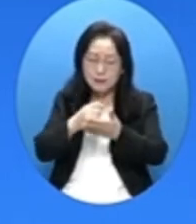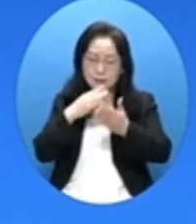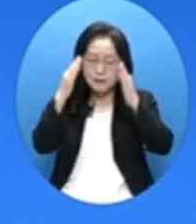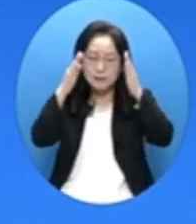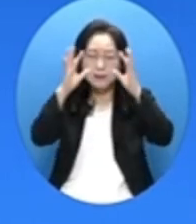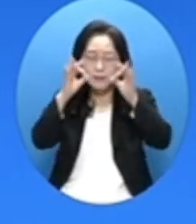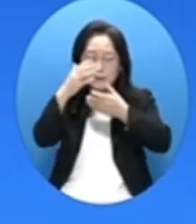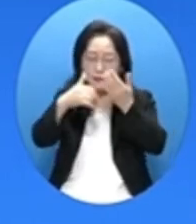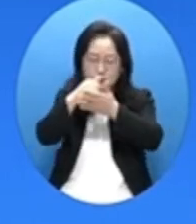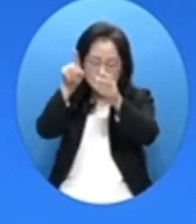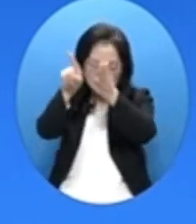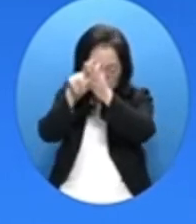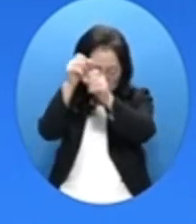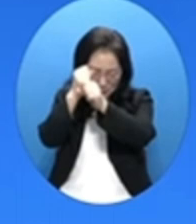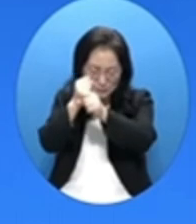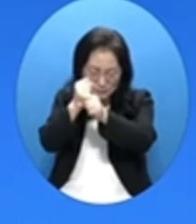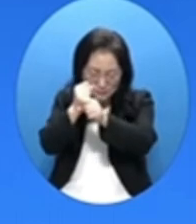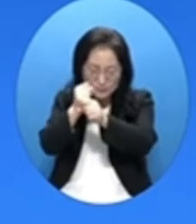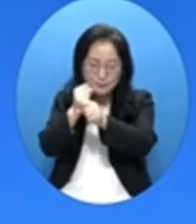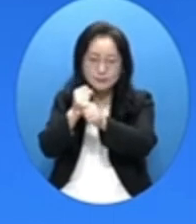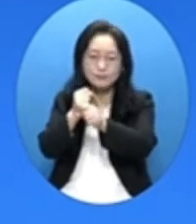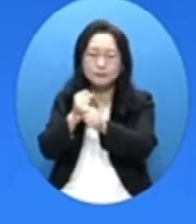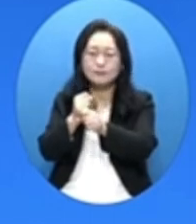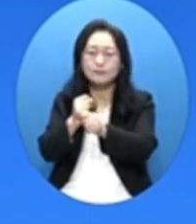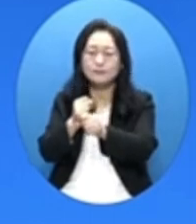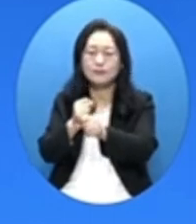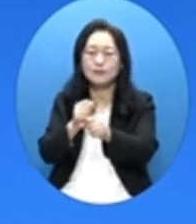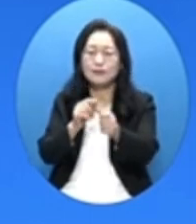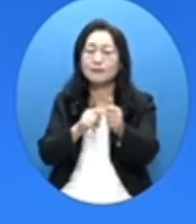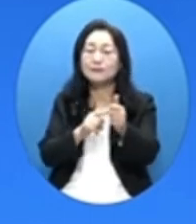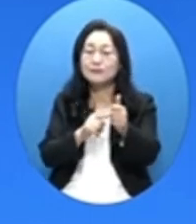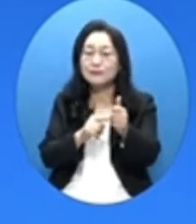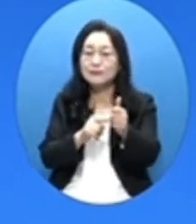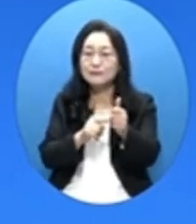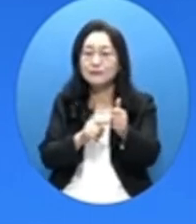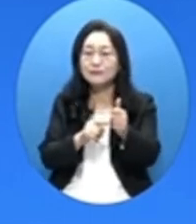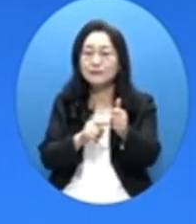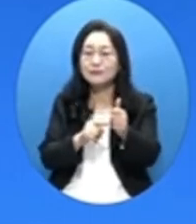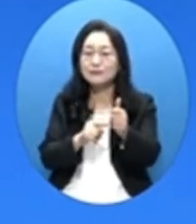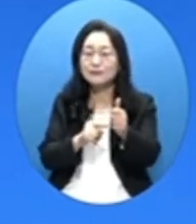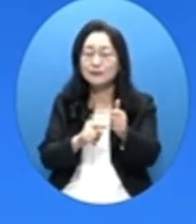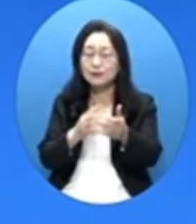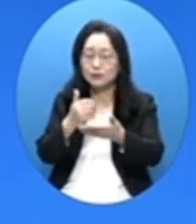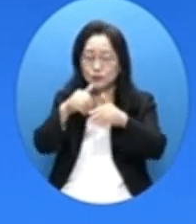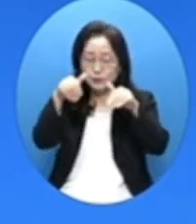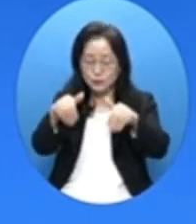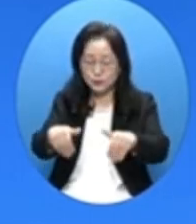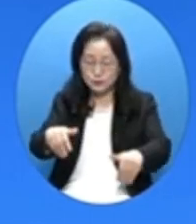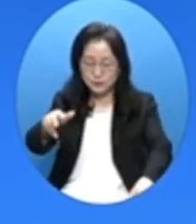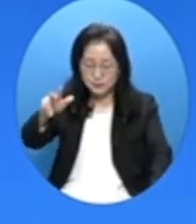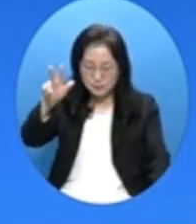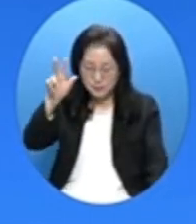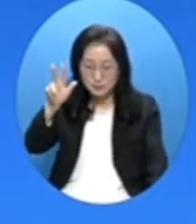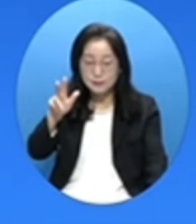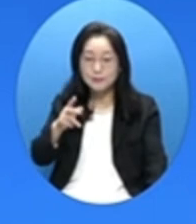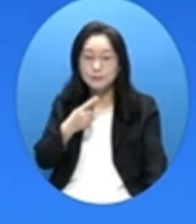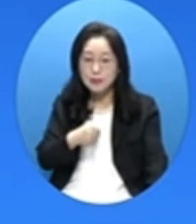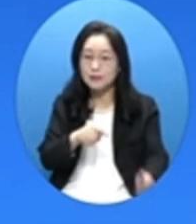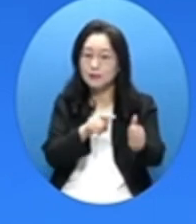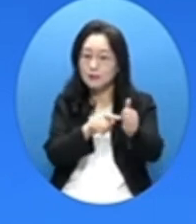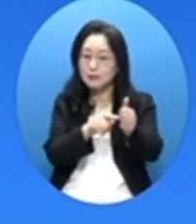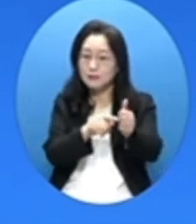주님만 의지했습니다 그가 주의 종으로 헌신하도록 결심했던 사람이기 때문에